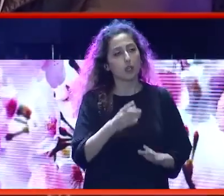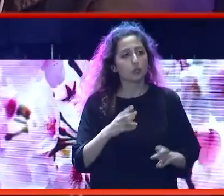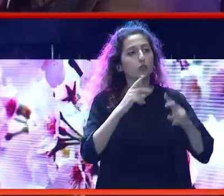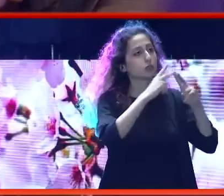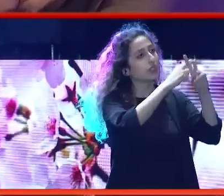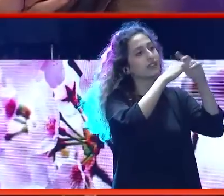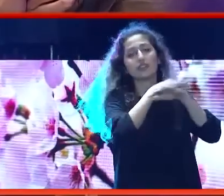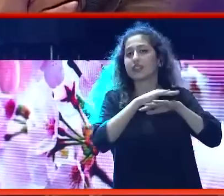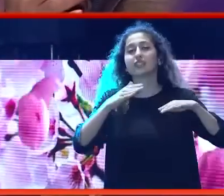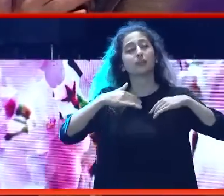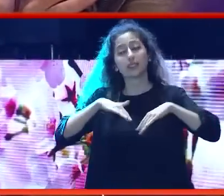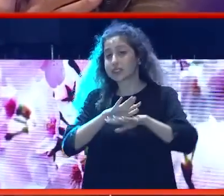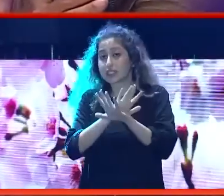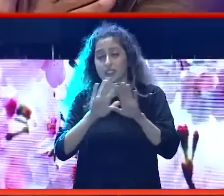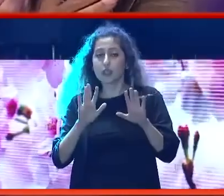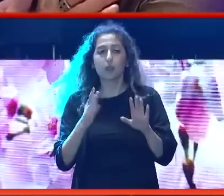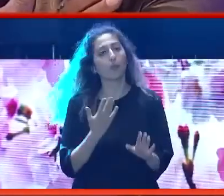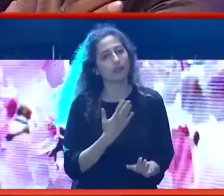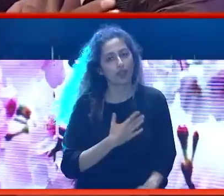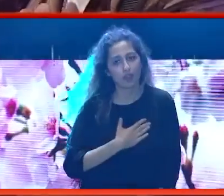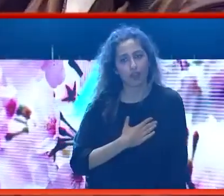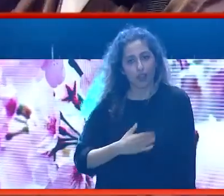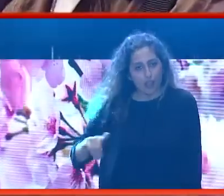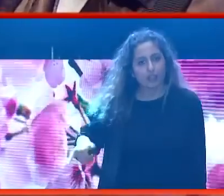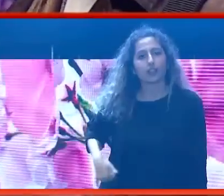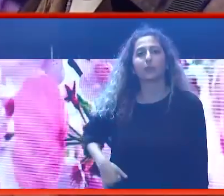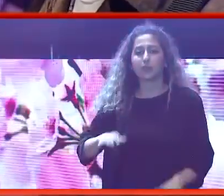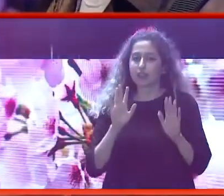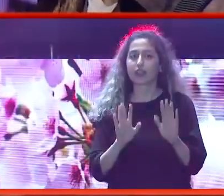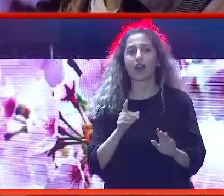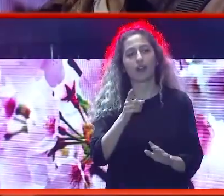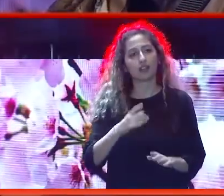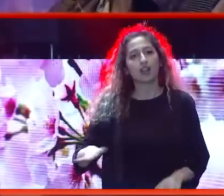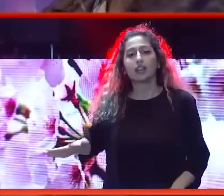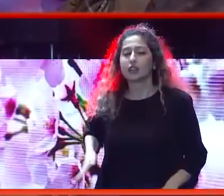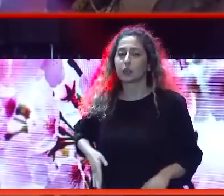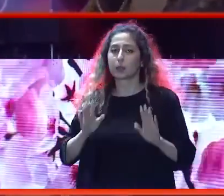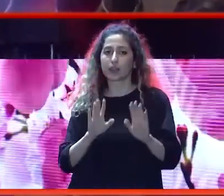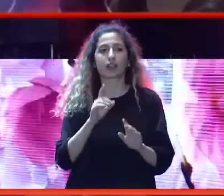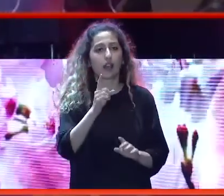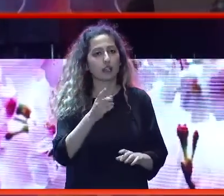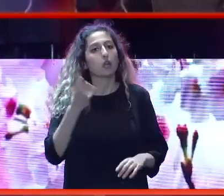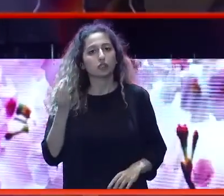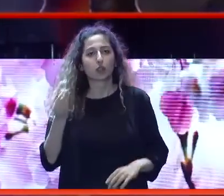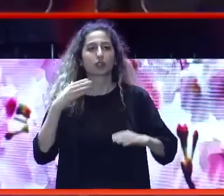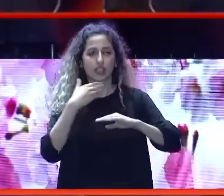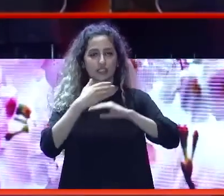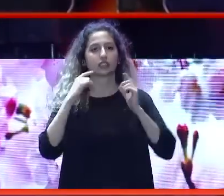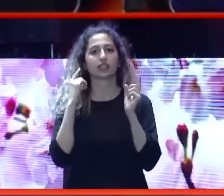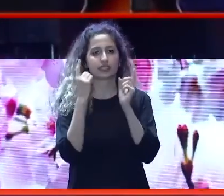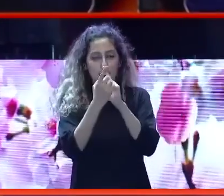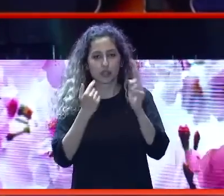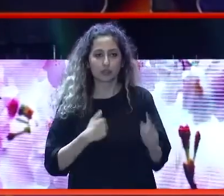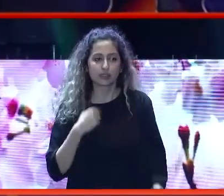kal. Düşlerin yetmez ki bana. Yanımda kal, yanımda kal. Çok